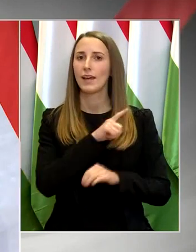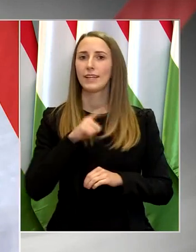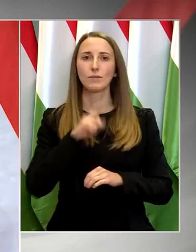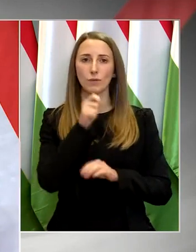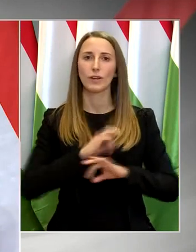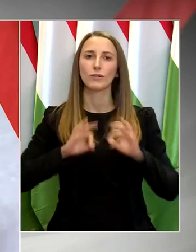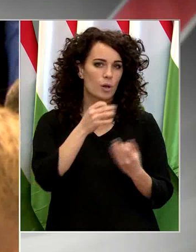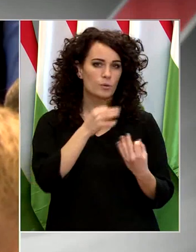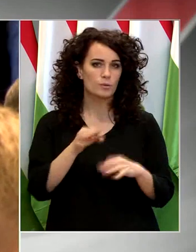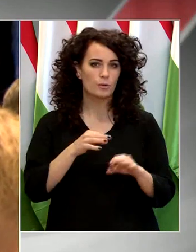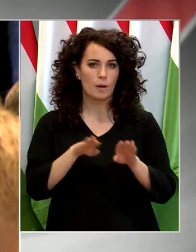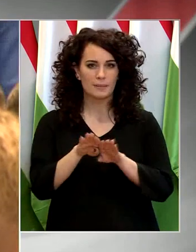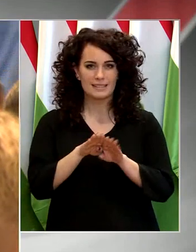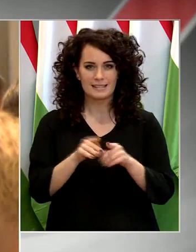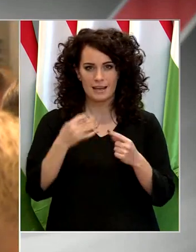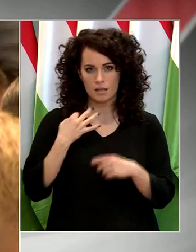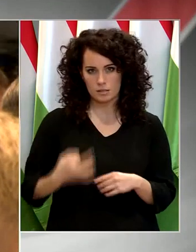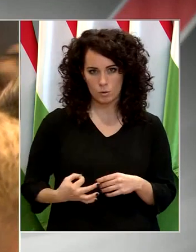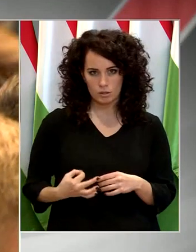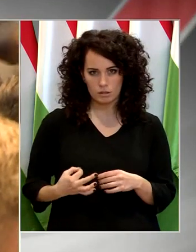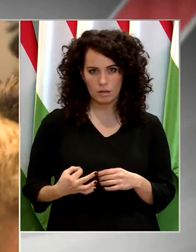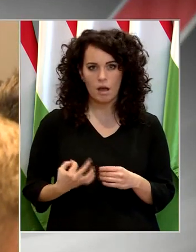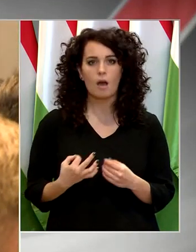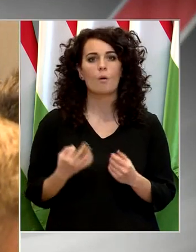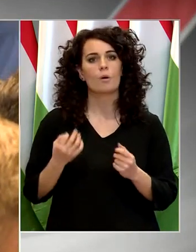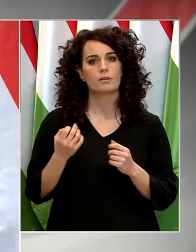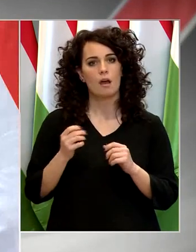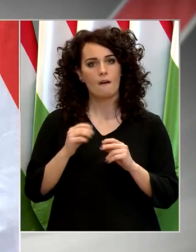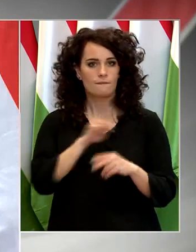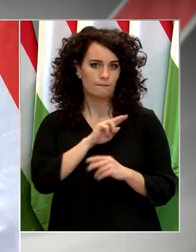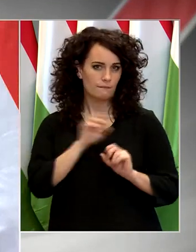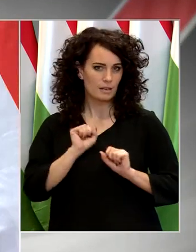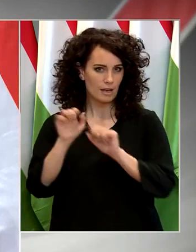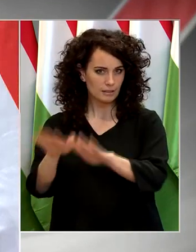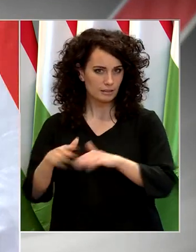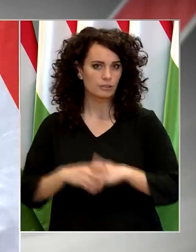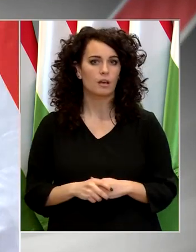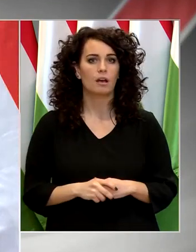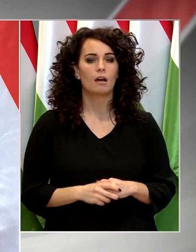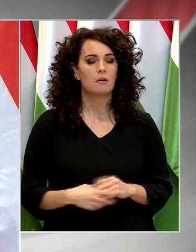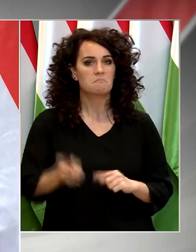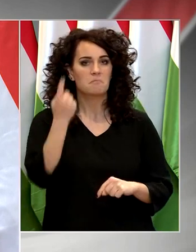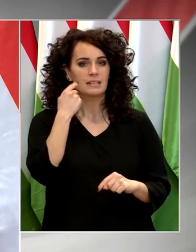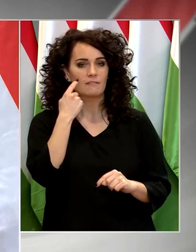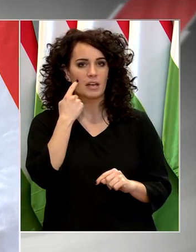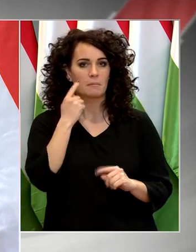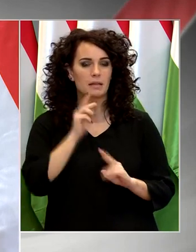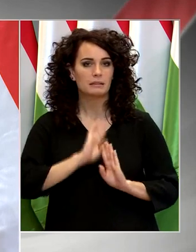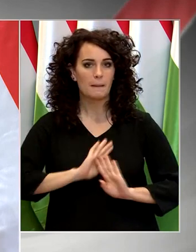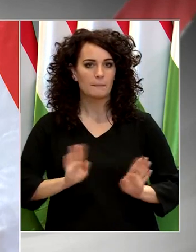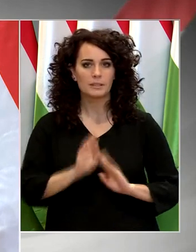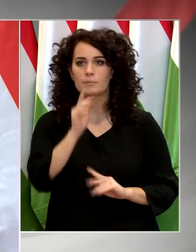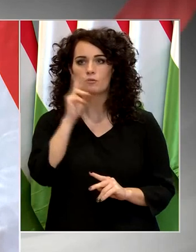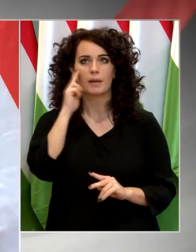2022-ben terveik szerint eddig nem látott gazdaságpolitikai intézkedéseket vezet majd be a kormány. Ilyen lesz például